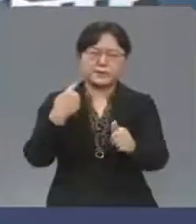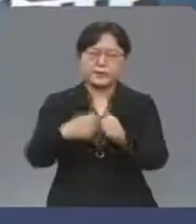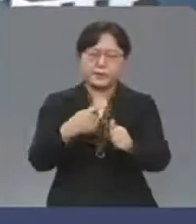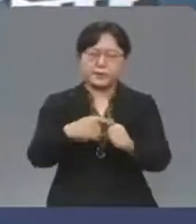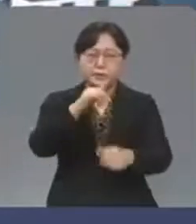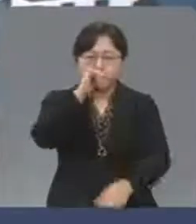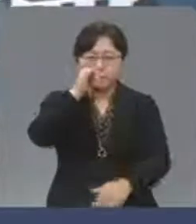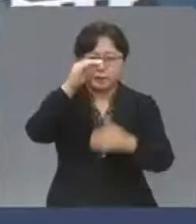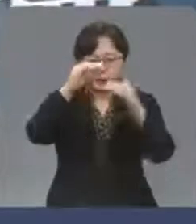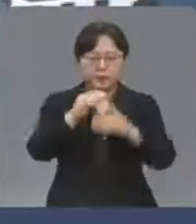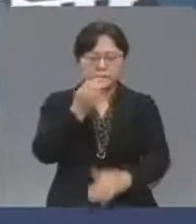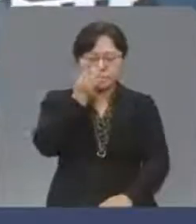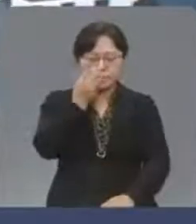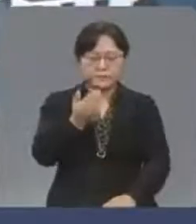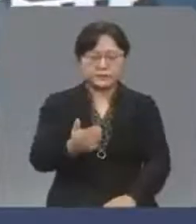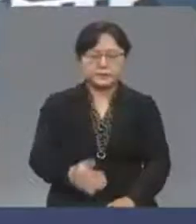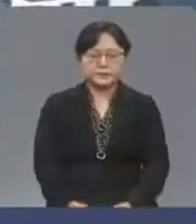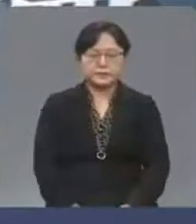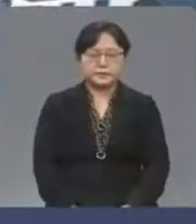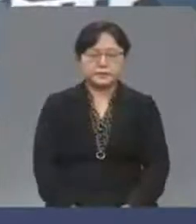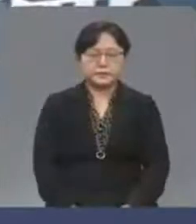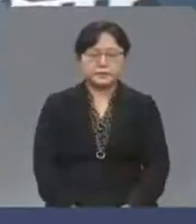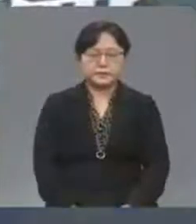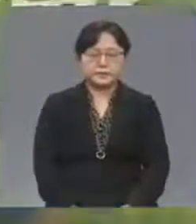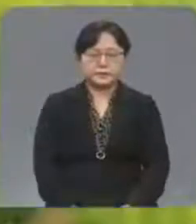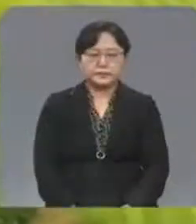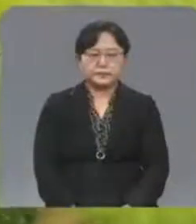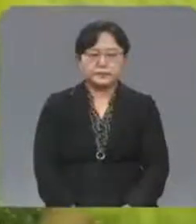잇따랐습니다. 박지성 기자의 보도입니다.